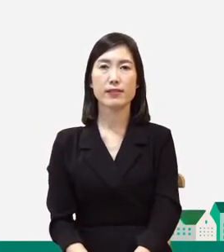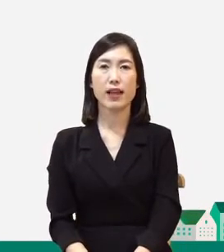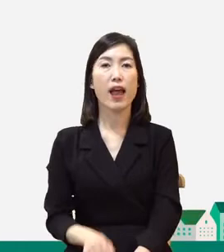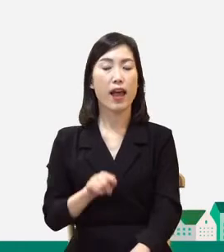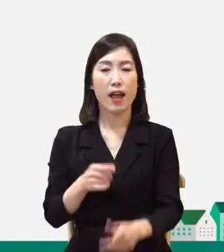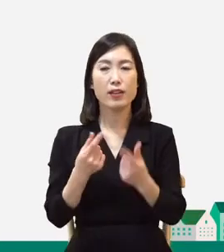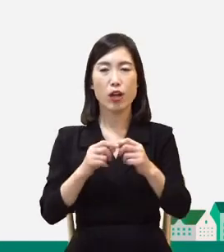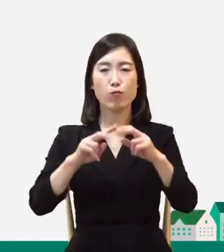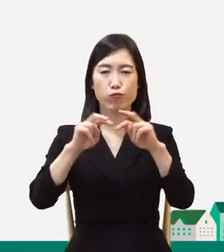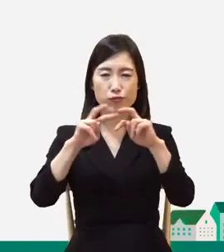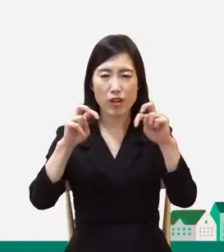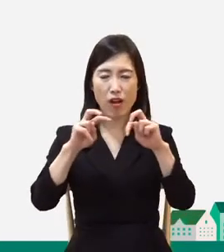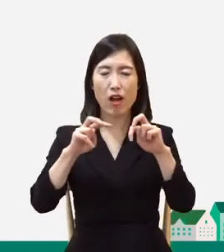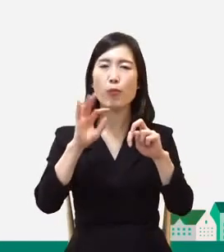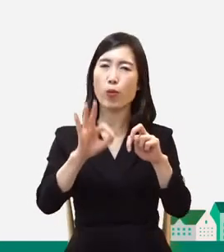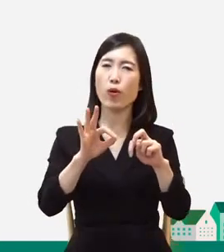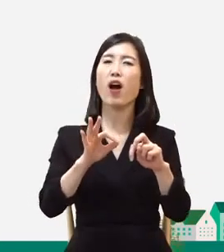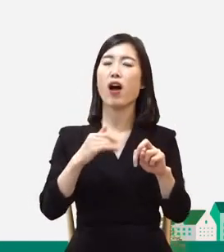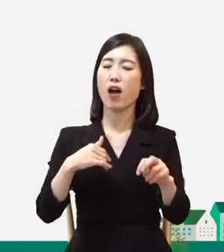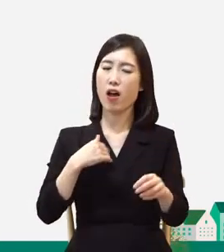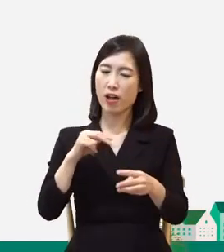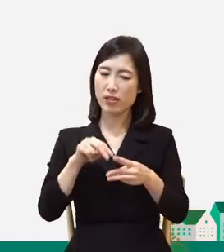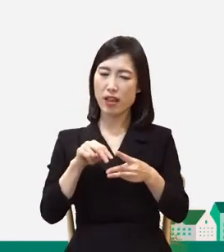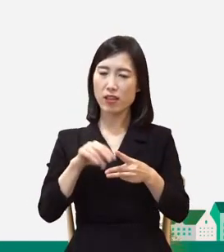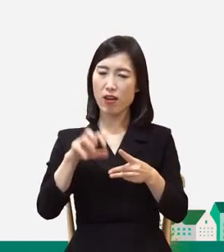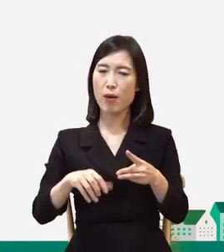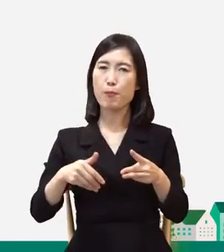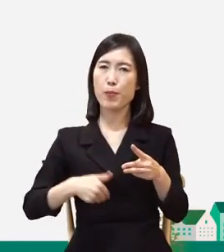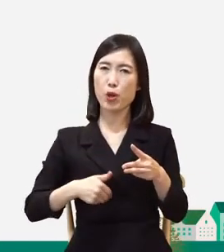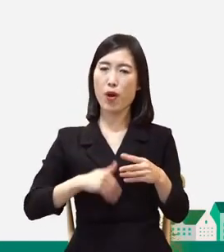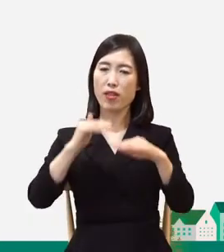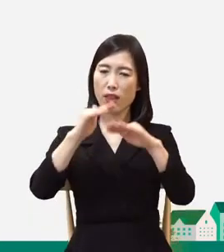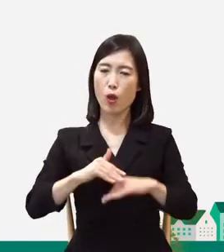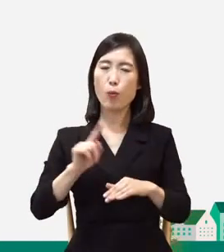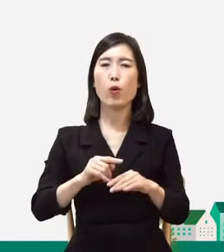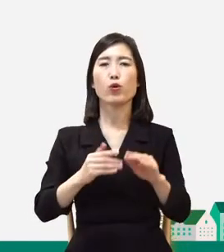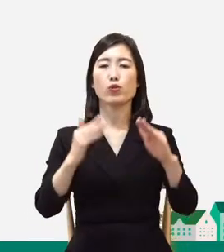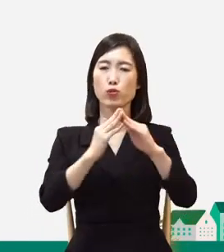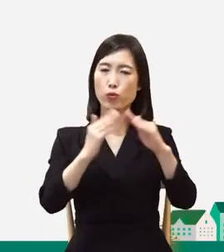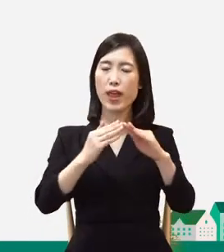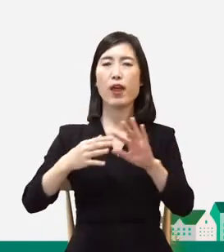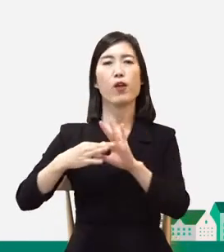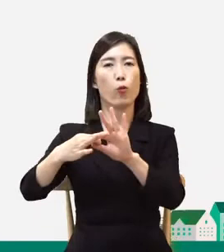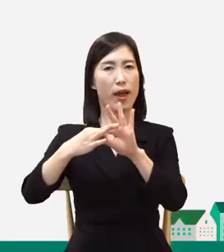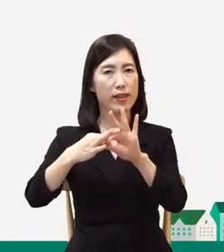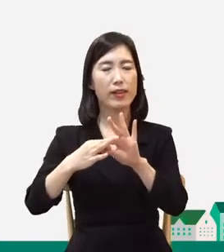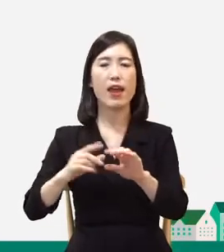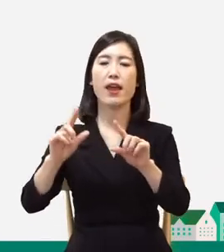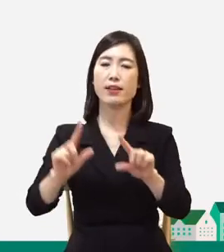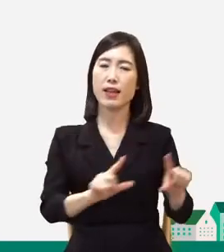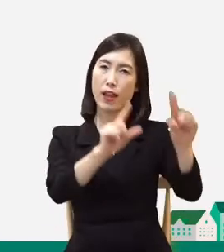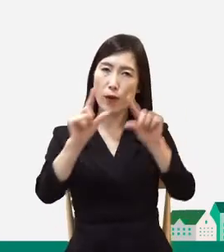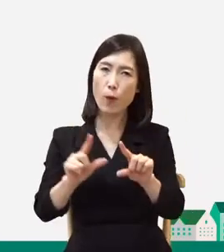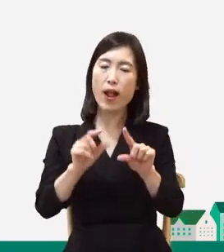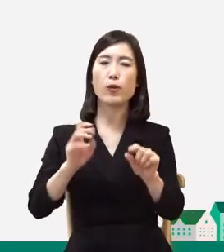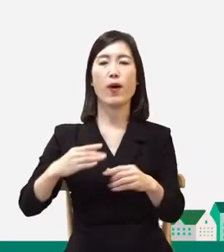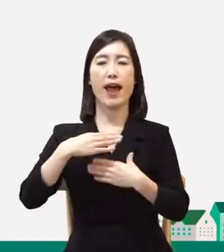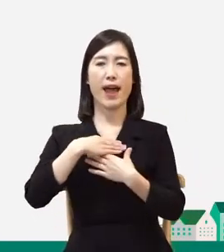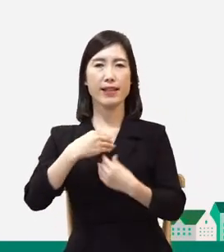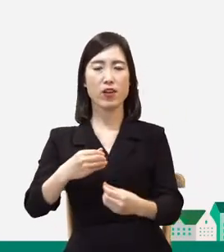이러한 분석들을 토대로 저희 센터에 맞는 주거 서비스 내용을 주택, 관계, 생활, 안전 4개의 범주로